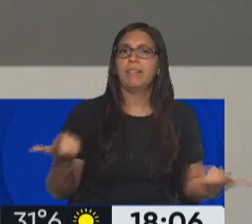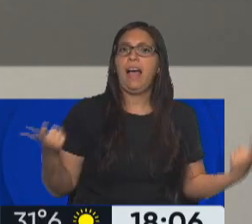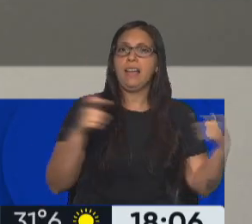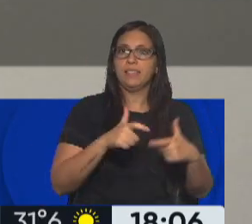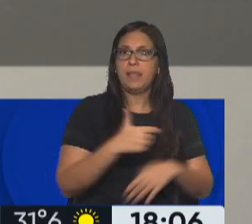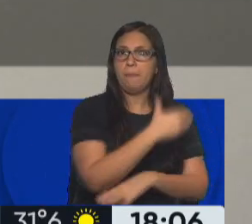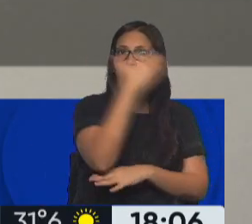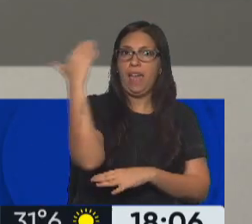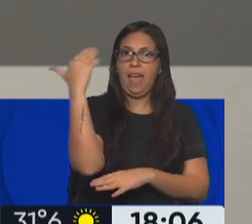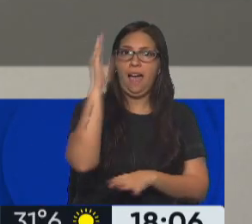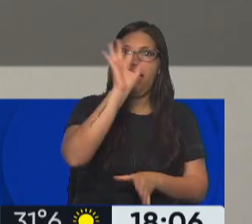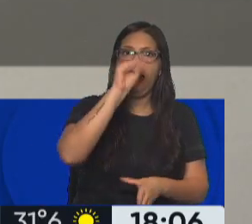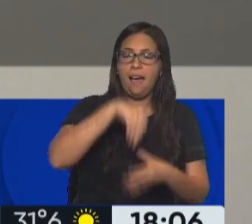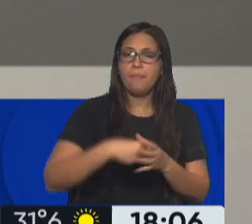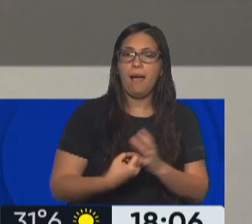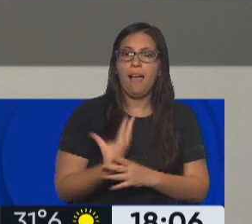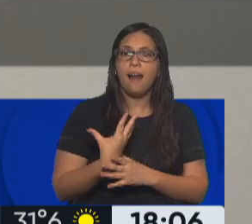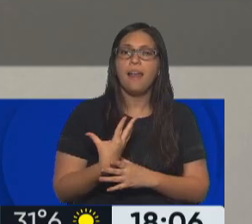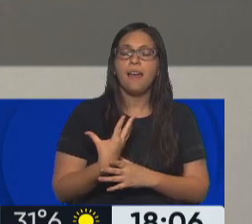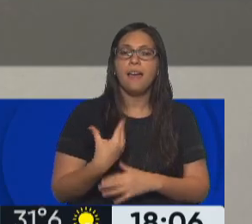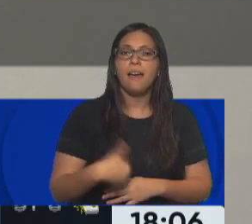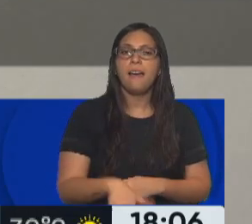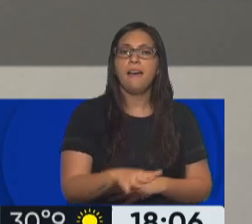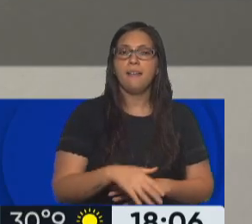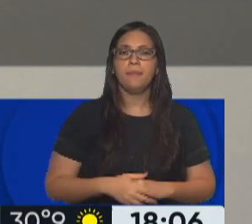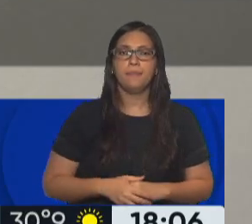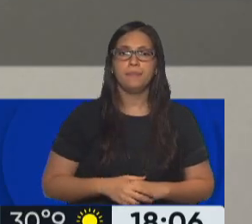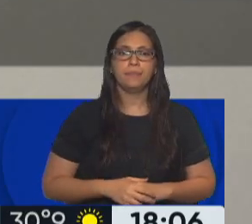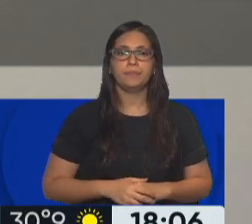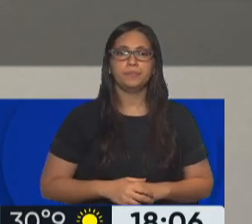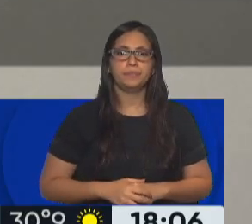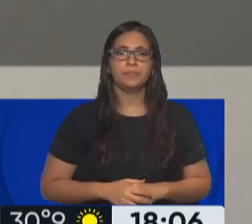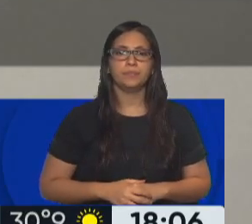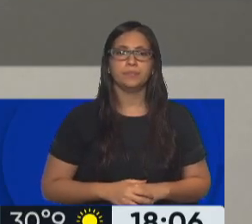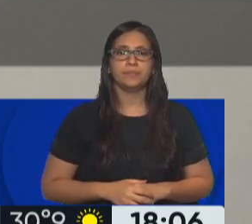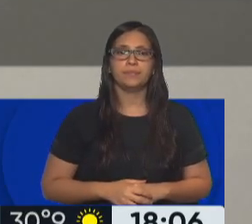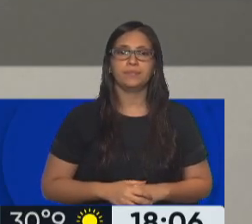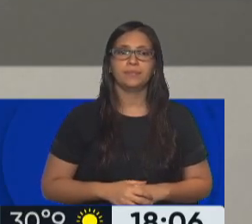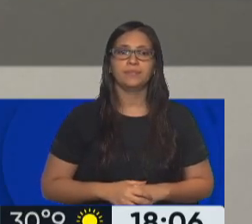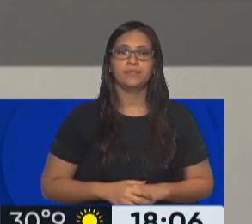يشكل منه أو ينتخب لجنة أو جمعية تأسيسية